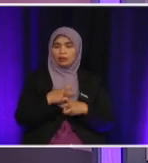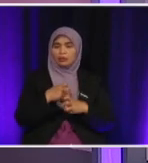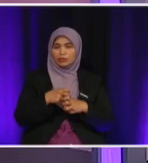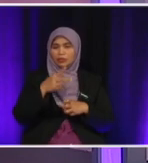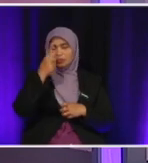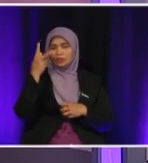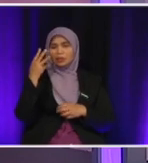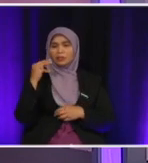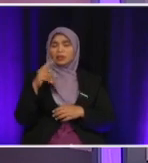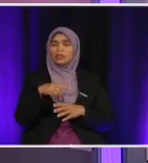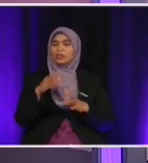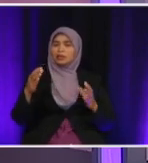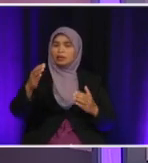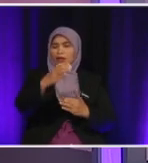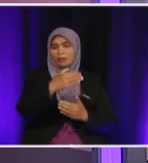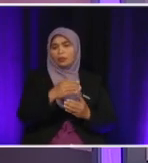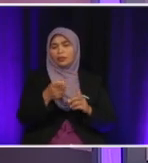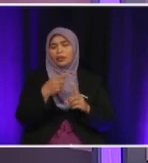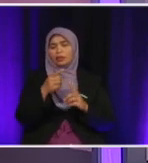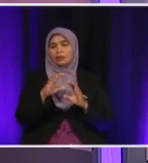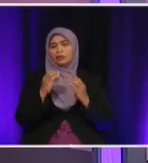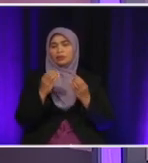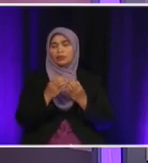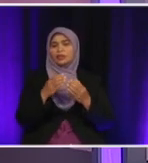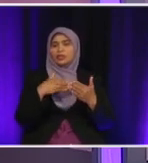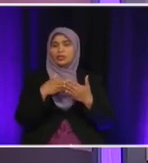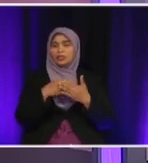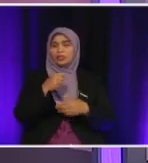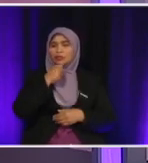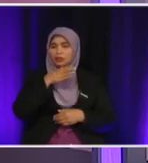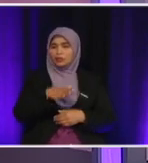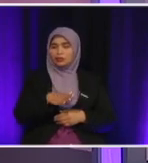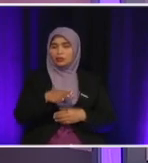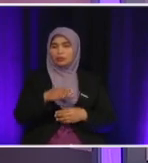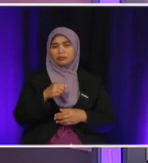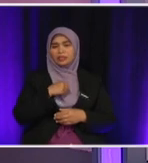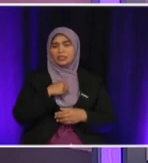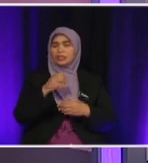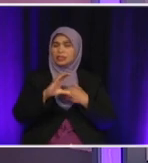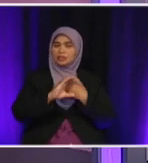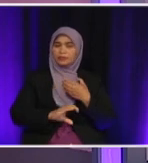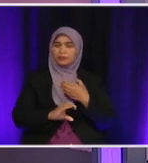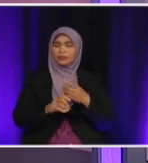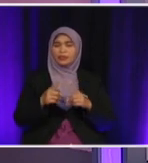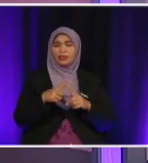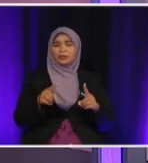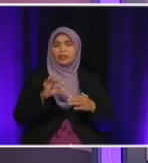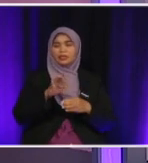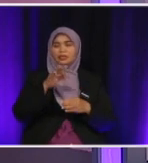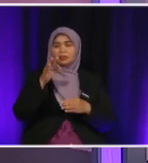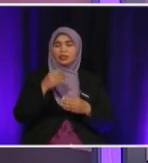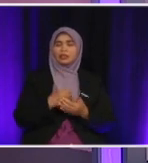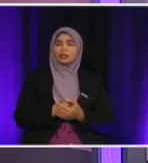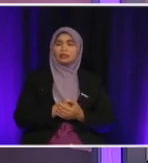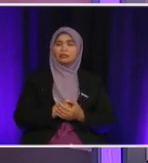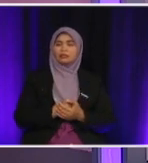berbagai arah sehingga Rasulullah sendiri tetapi Bagaimanakah semangat dan sikap Rasulullah coba aba